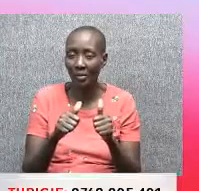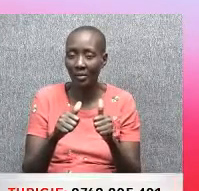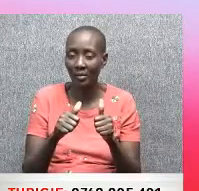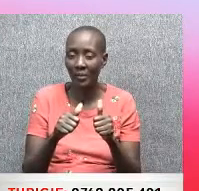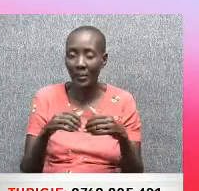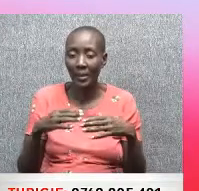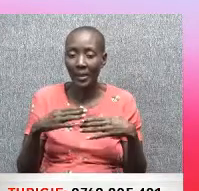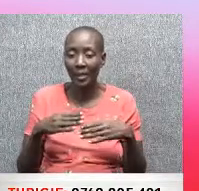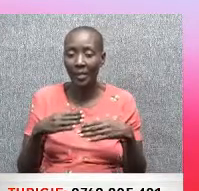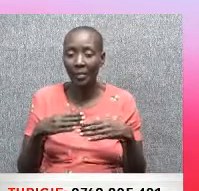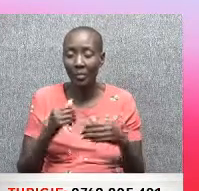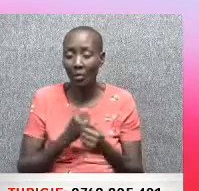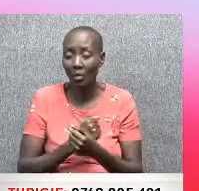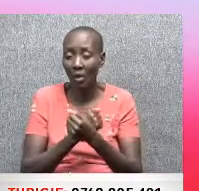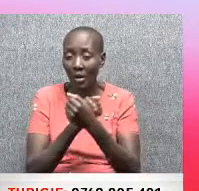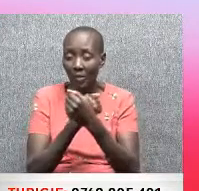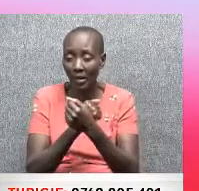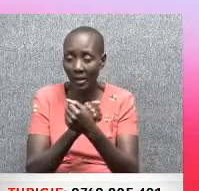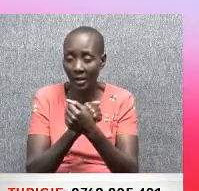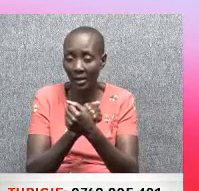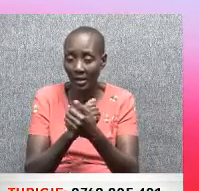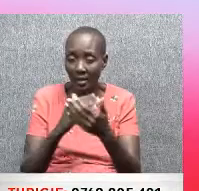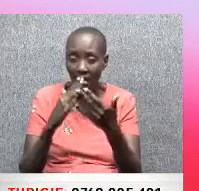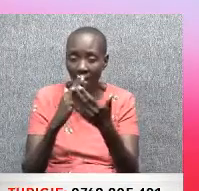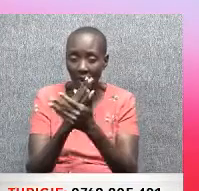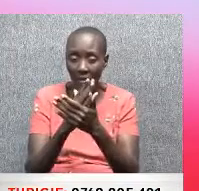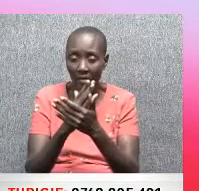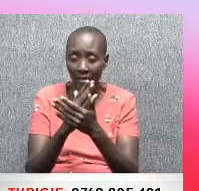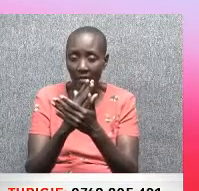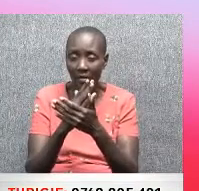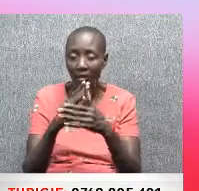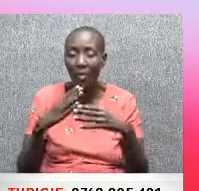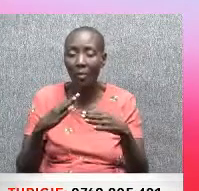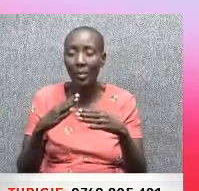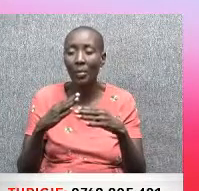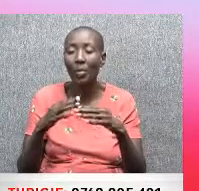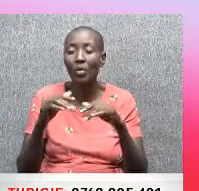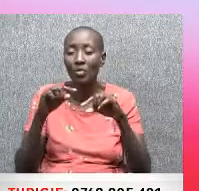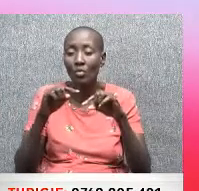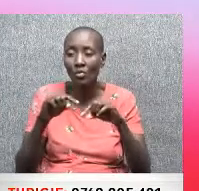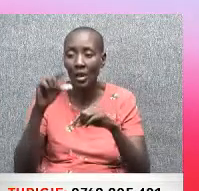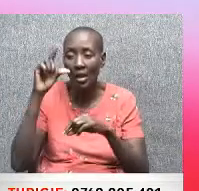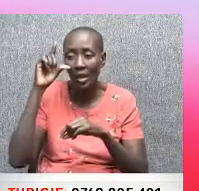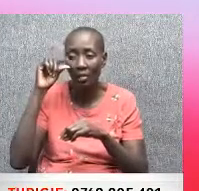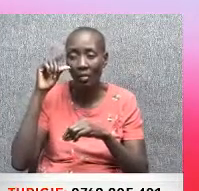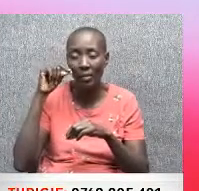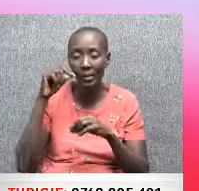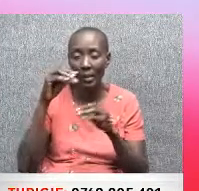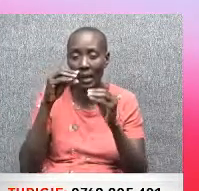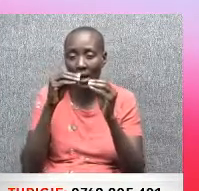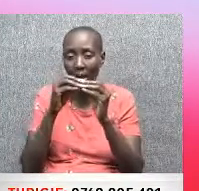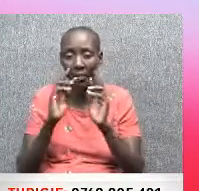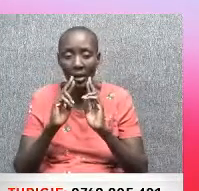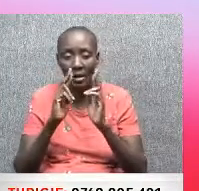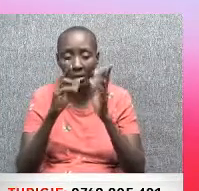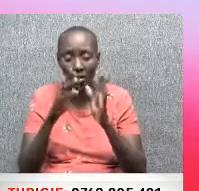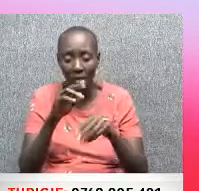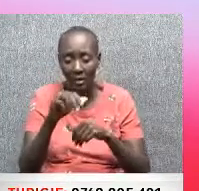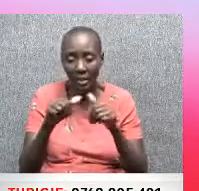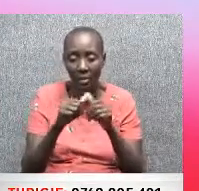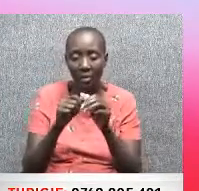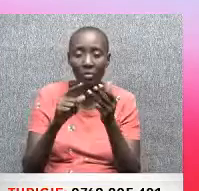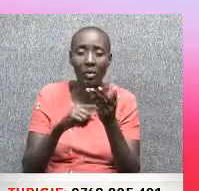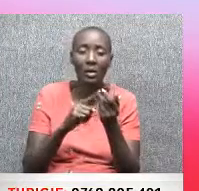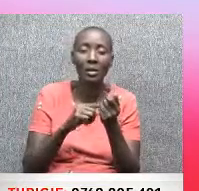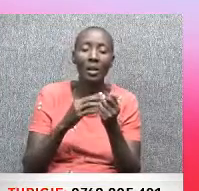za binadamu katika eneo la Pwani wamefanya kikao na wanahabari kuunga mkono zoezi la sensa la mwaka huu, huku wakiwataka wakazi